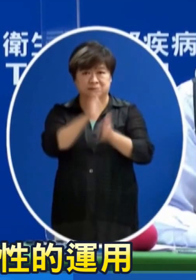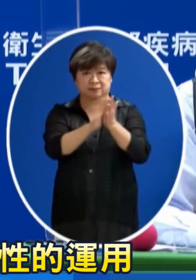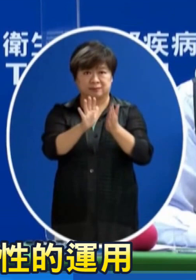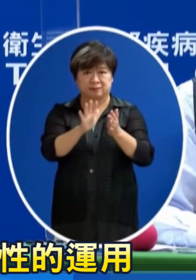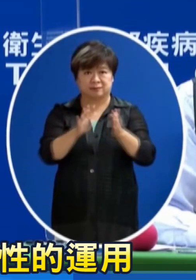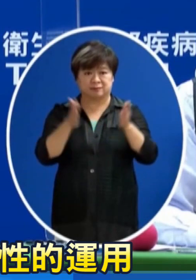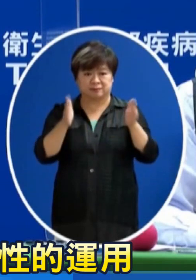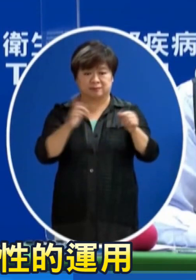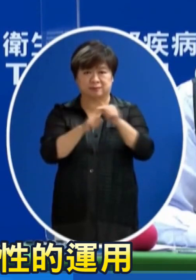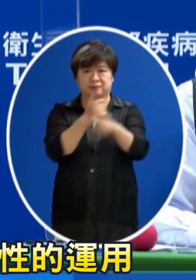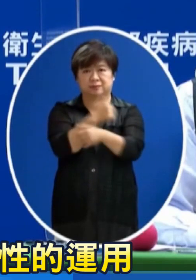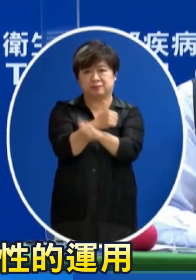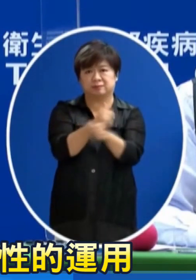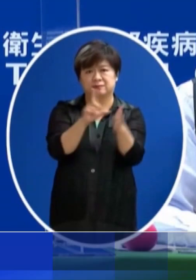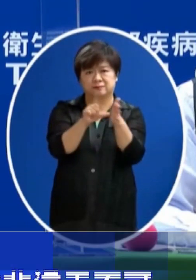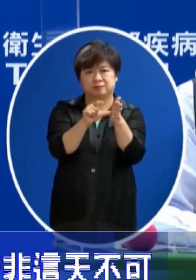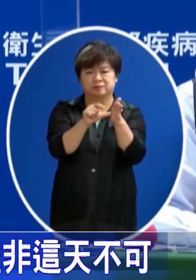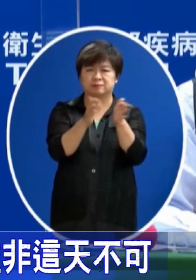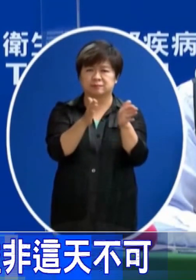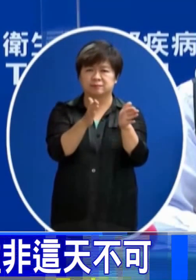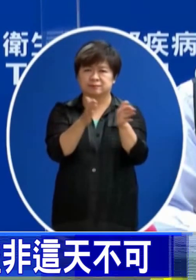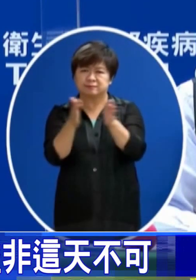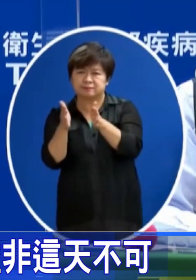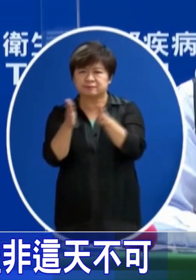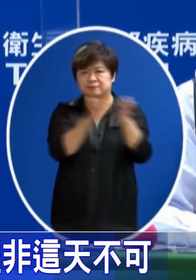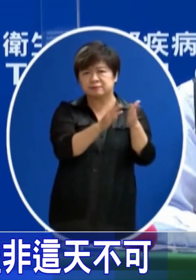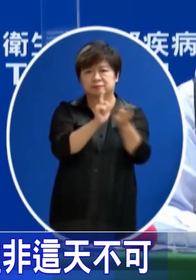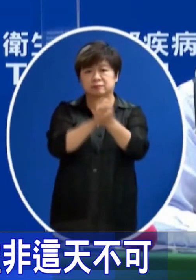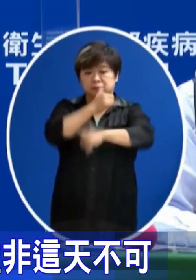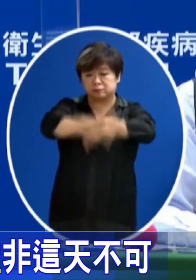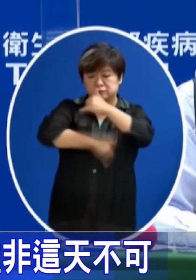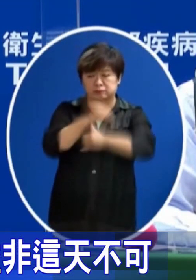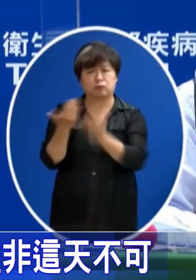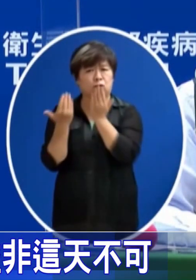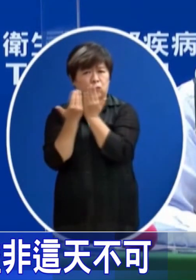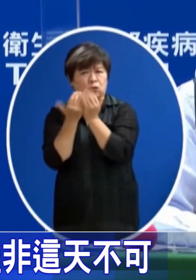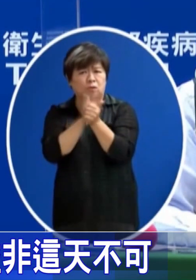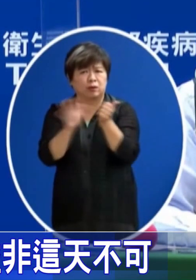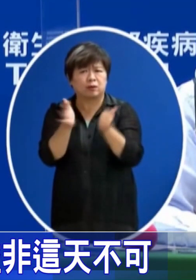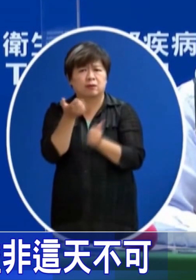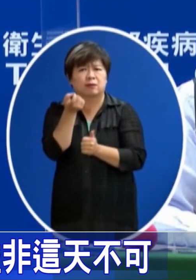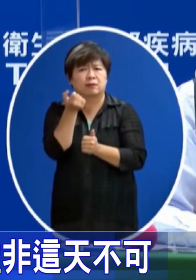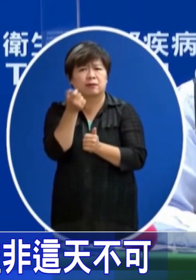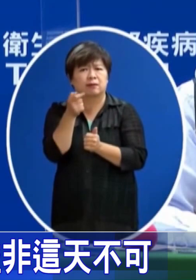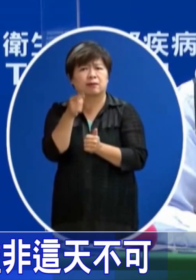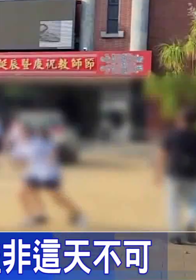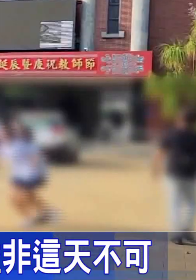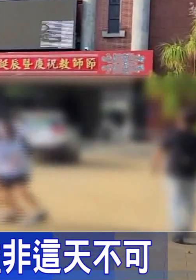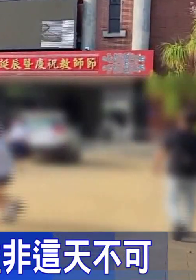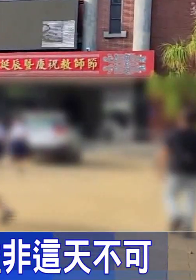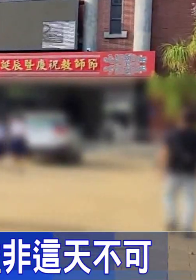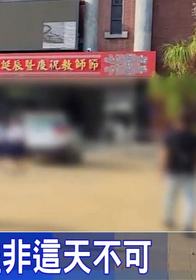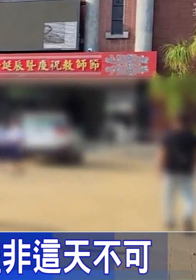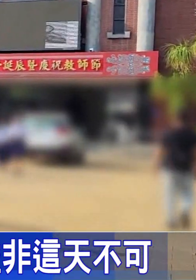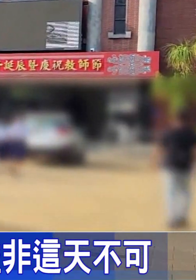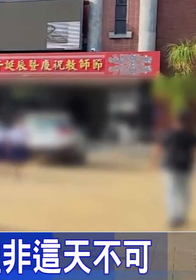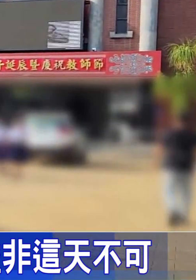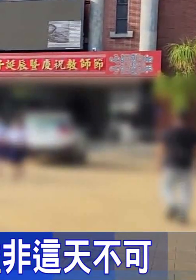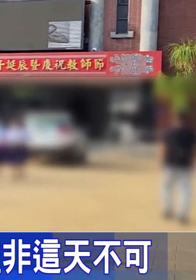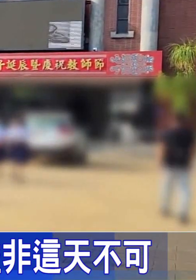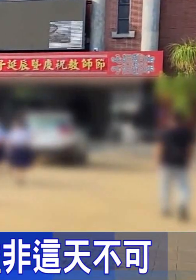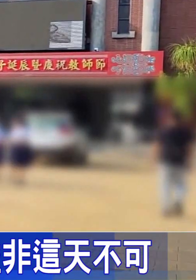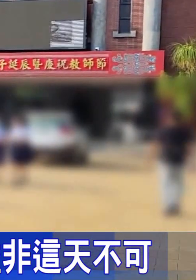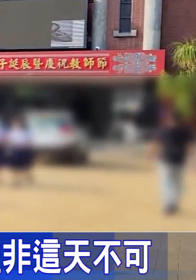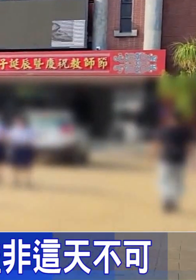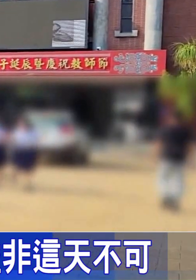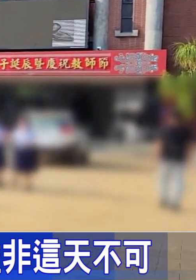间的一个弹性的运用。 指挥中心表示，只要之后疫苗一到货，一定会尽快提供给校园来做施打，只是现在校方可能要